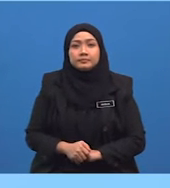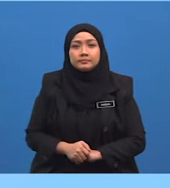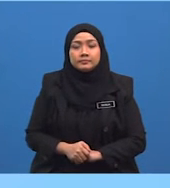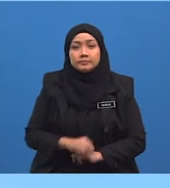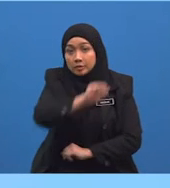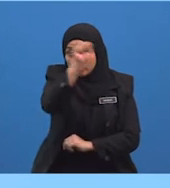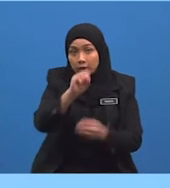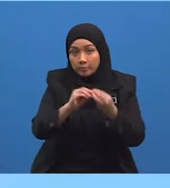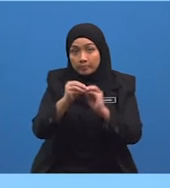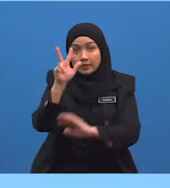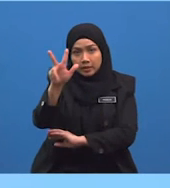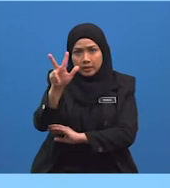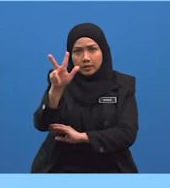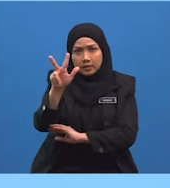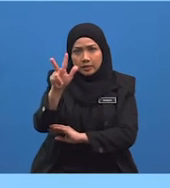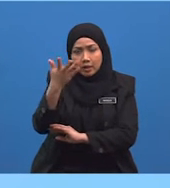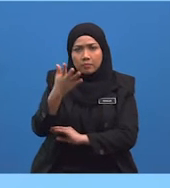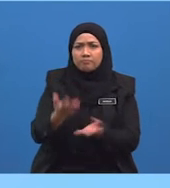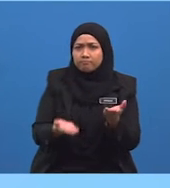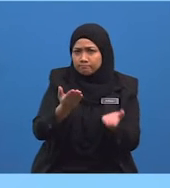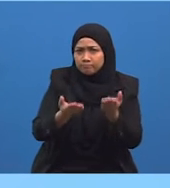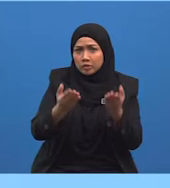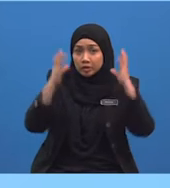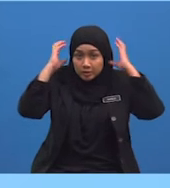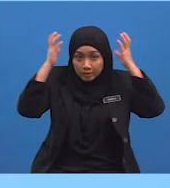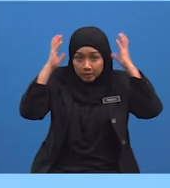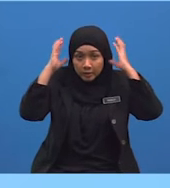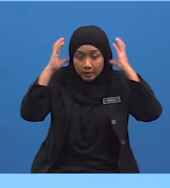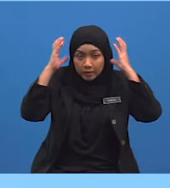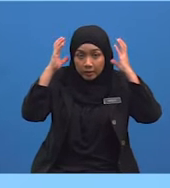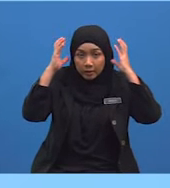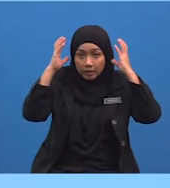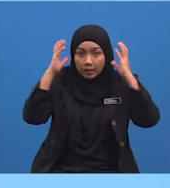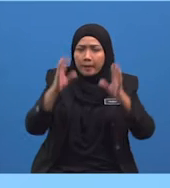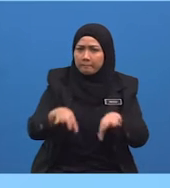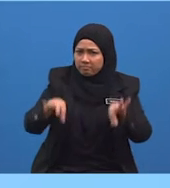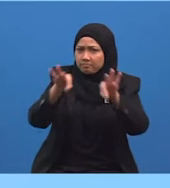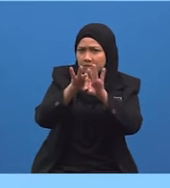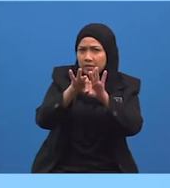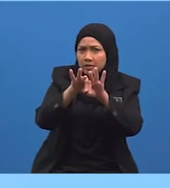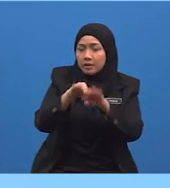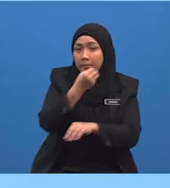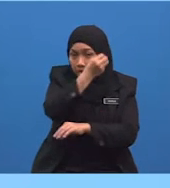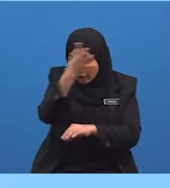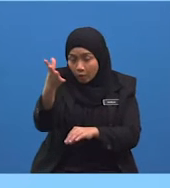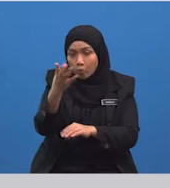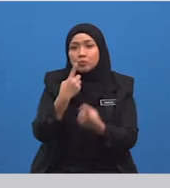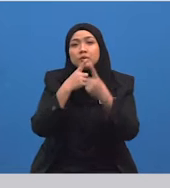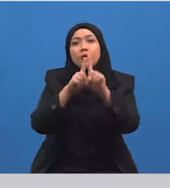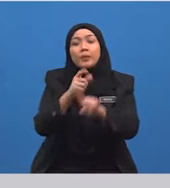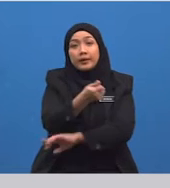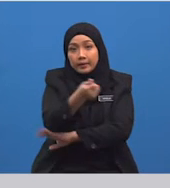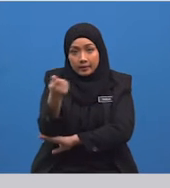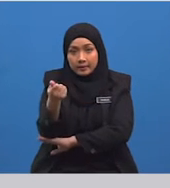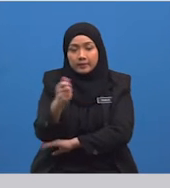terakhir, adakah perapi rambut penting? Jelaskan jawapan anda.